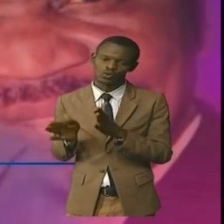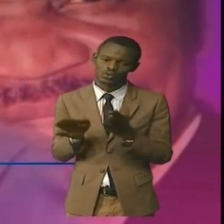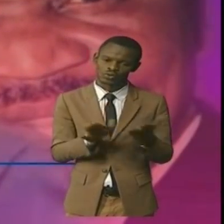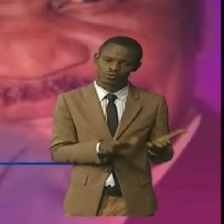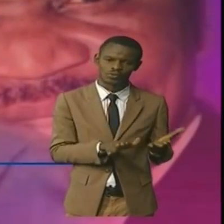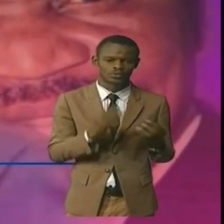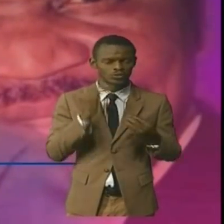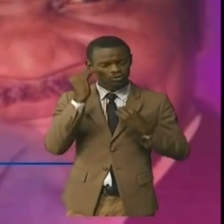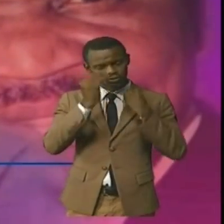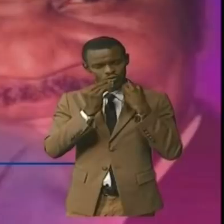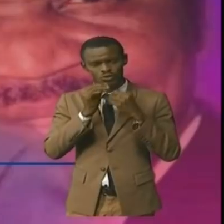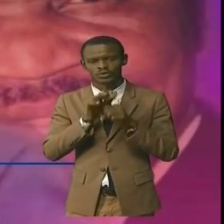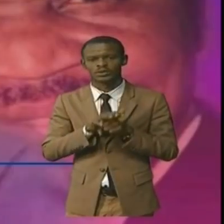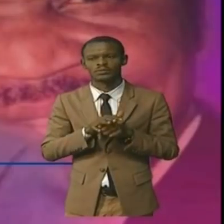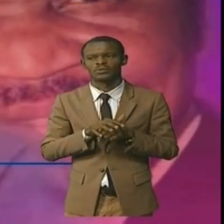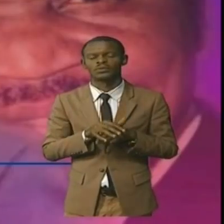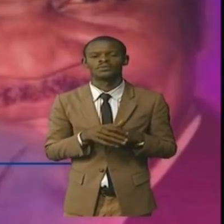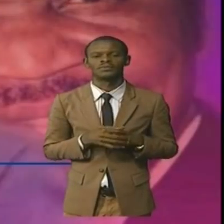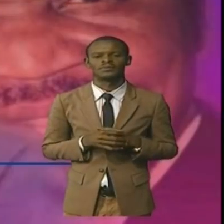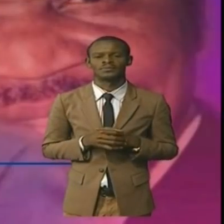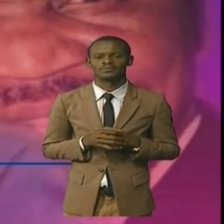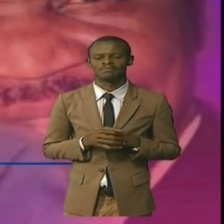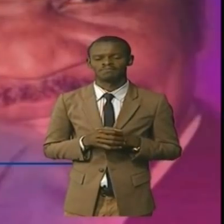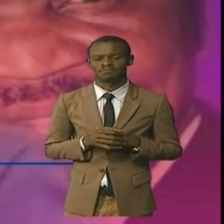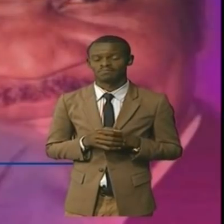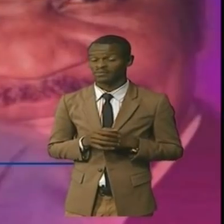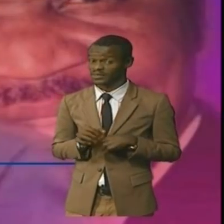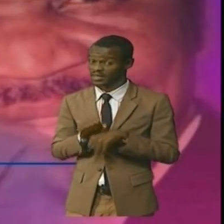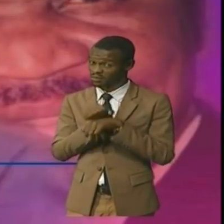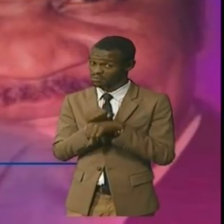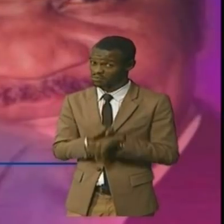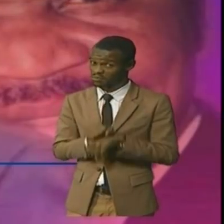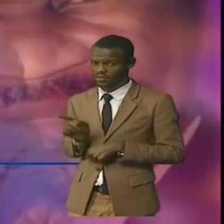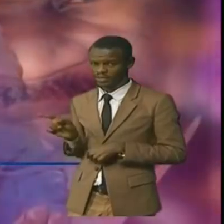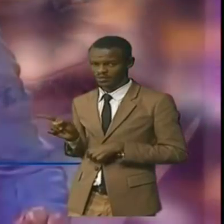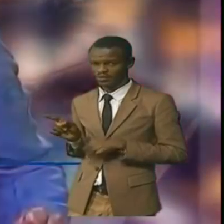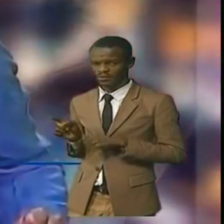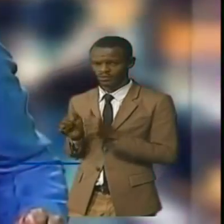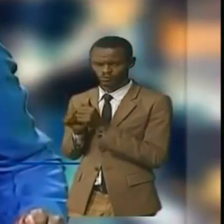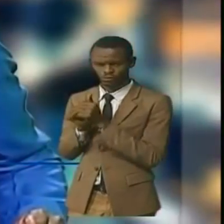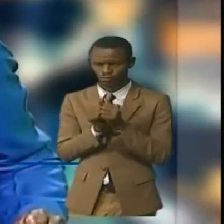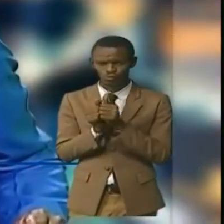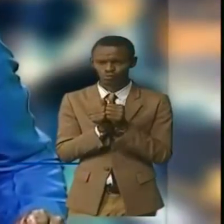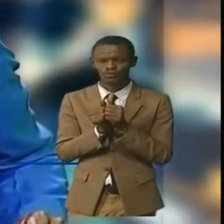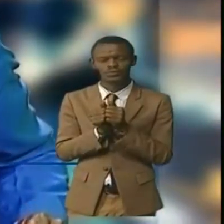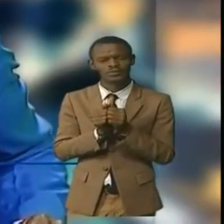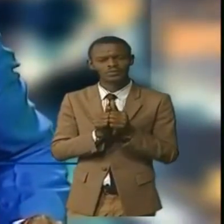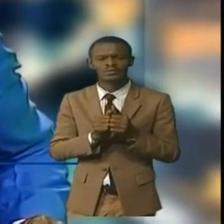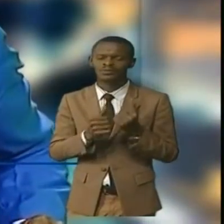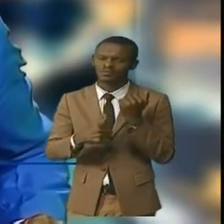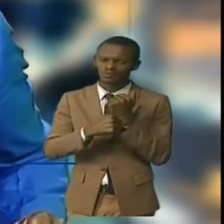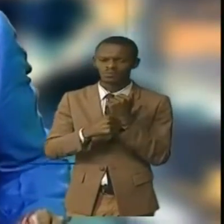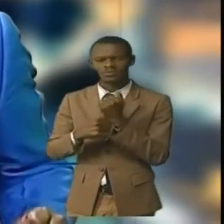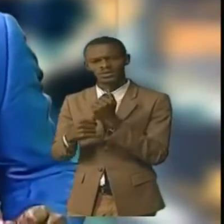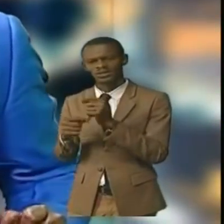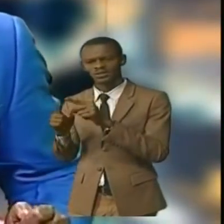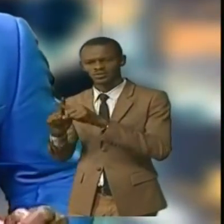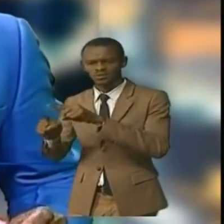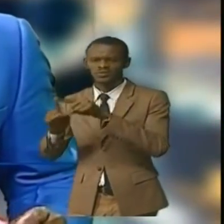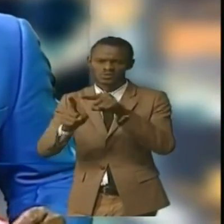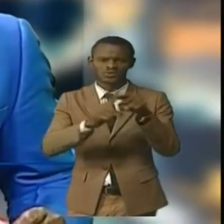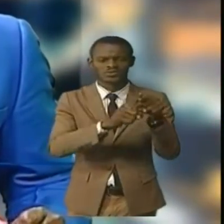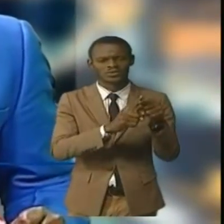ancêtres, l'au-delà. Toi qui aimais la compagnie, la vraie compagnie sur cette terre des hommes, tu voyages sans compagnon à